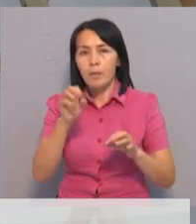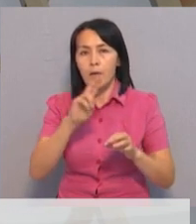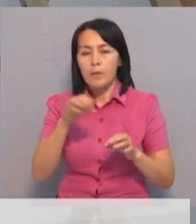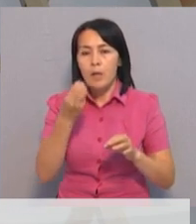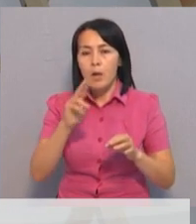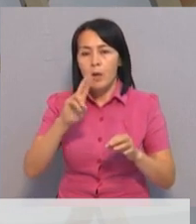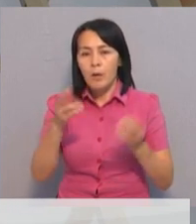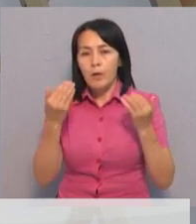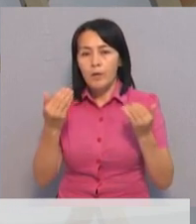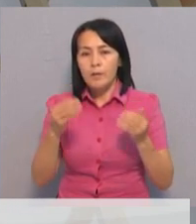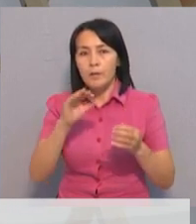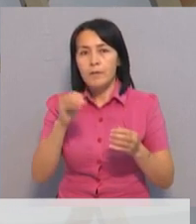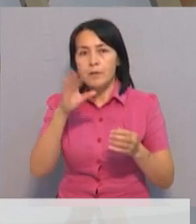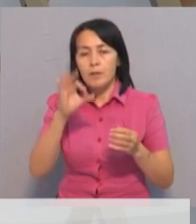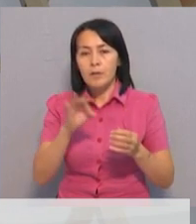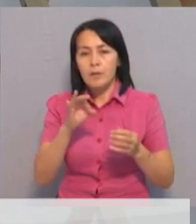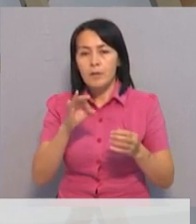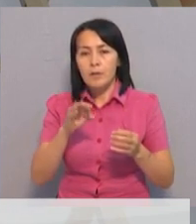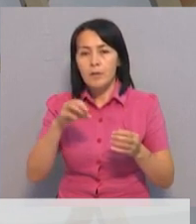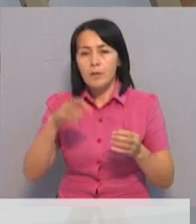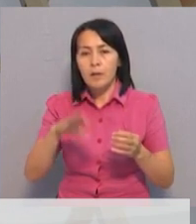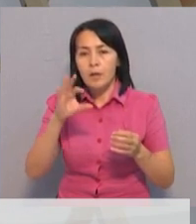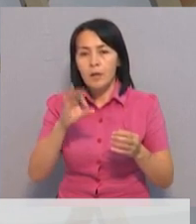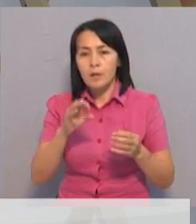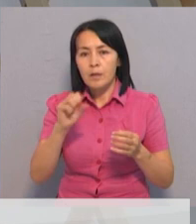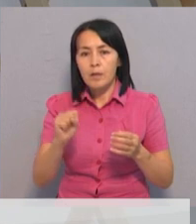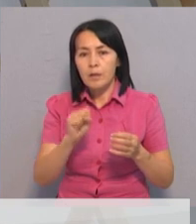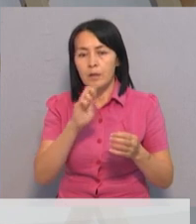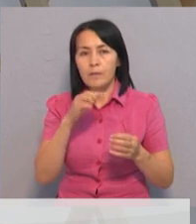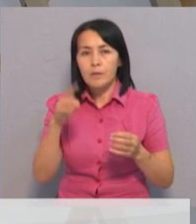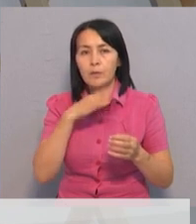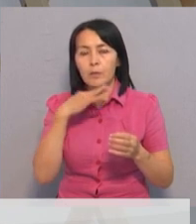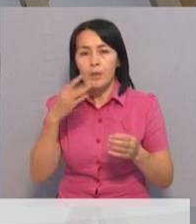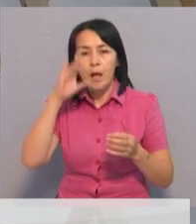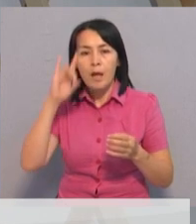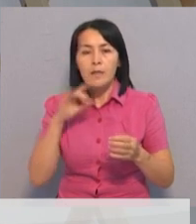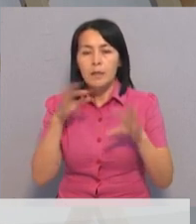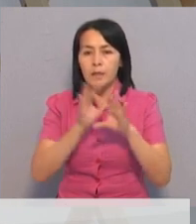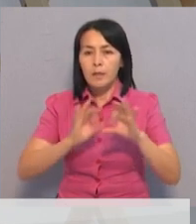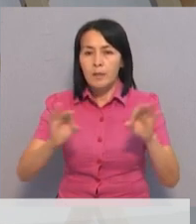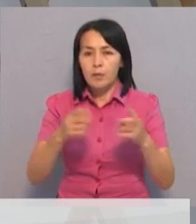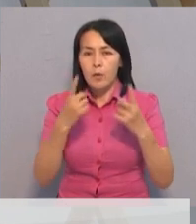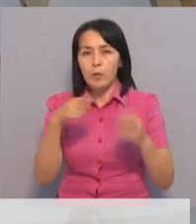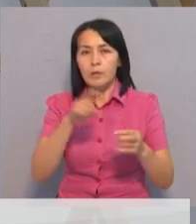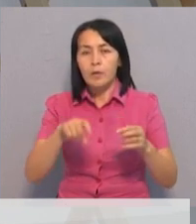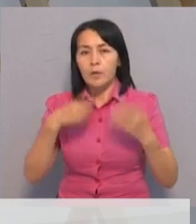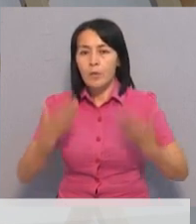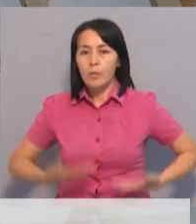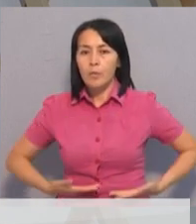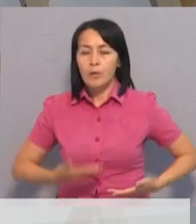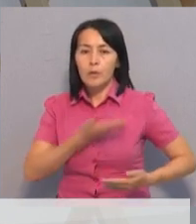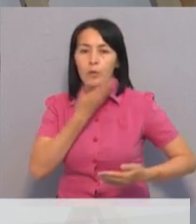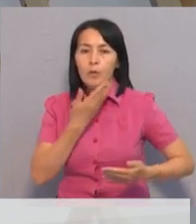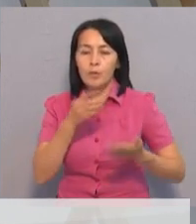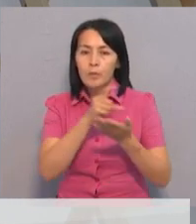Шәкәрім Құдайберді, Фаризон Ғарсынова, Мұхаммед Өтемісұлы, Ахмет Байтұрсынов сияқты қазақтың кереметтей тұлғаларының өмірбаянымен танысып,